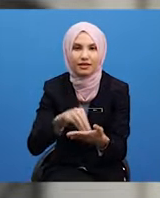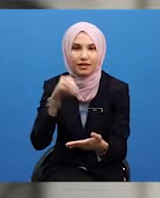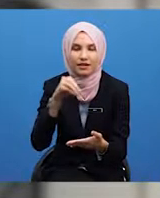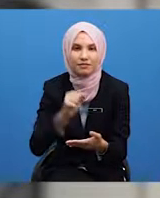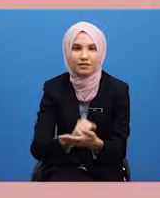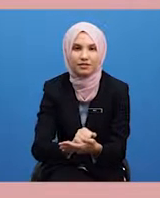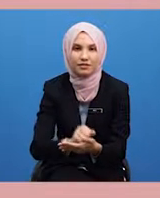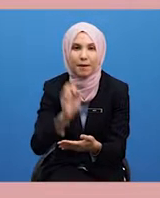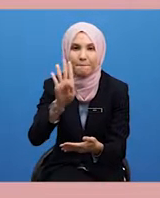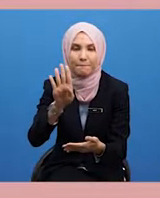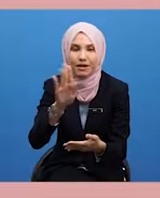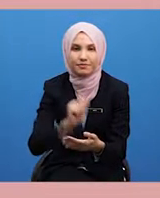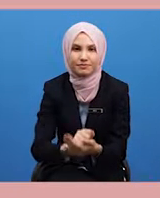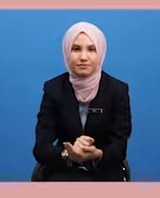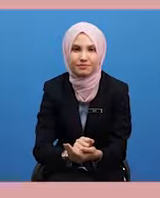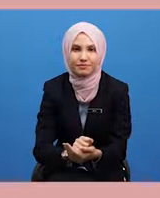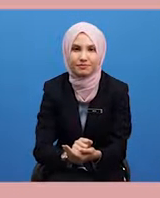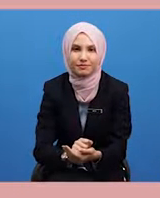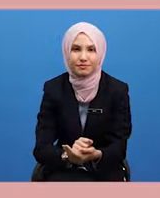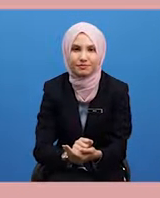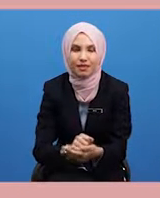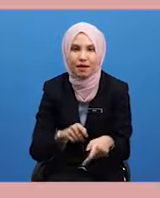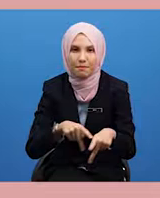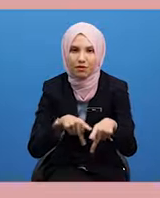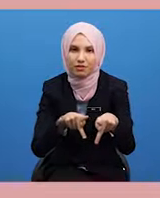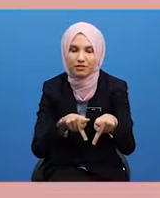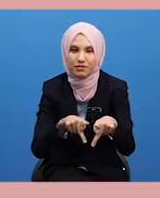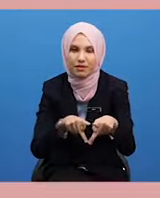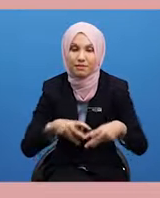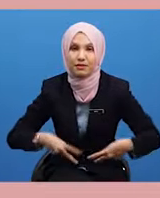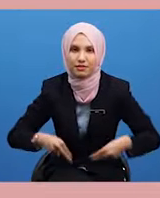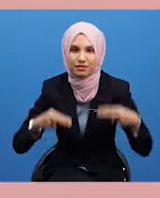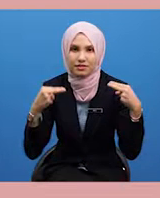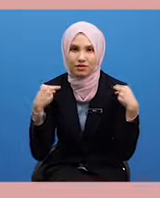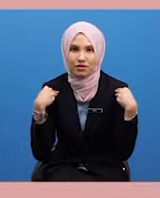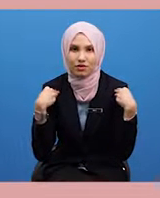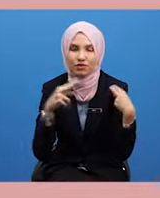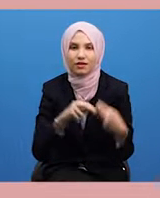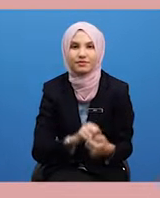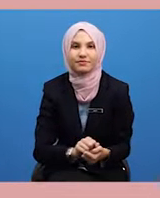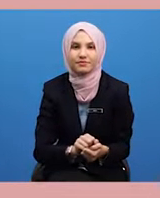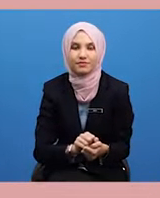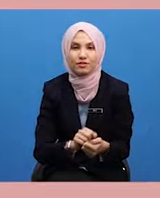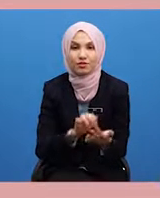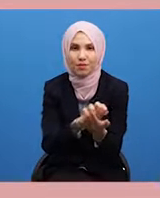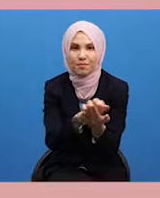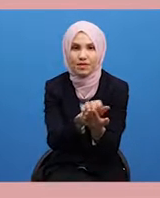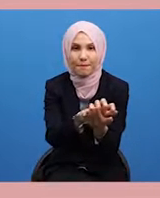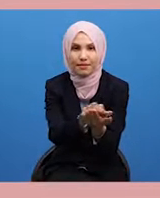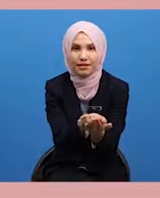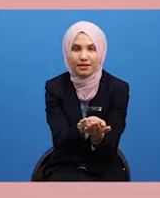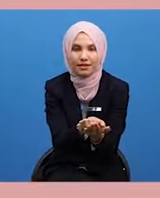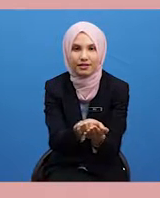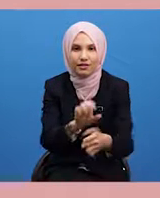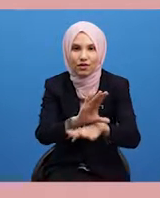empat perkara, iaitu proses persenyawaan, struktur biji benih dan fungsinya,